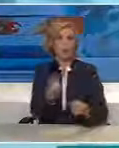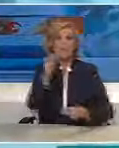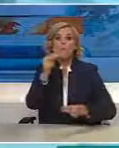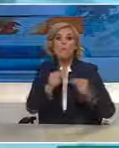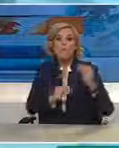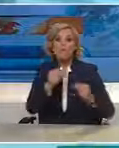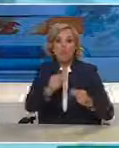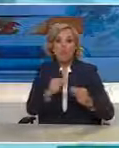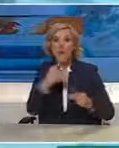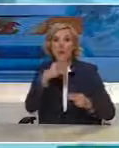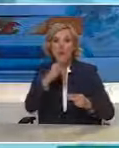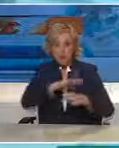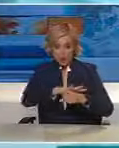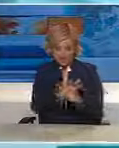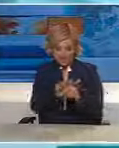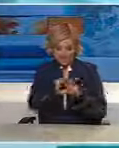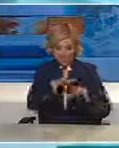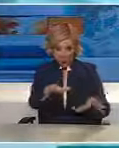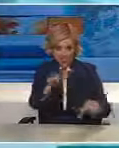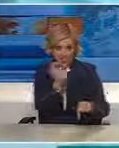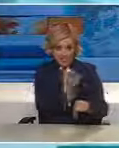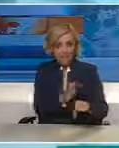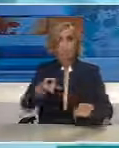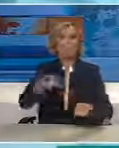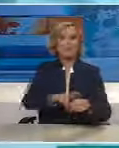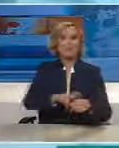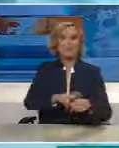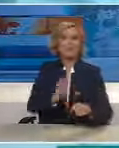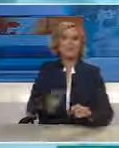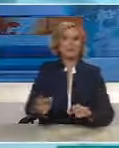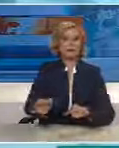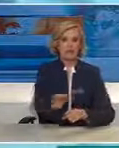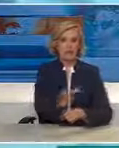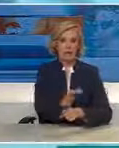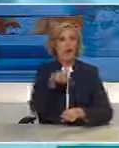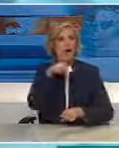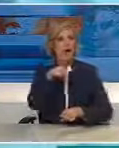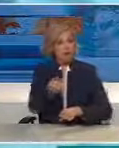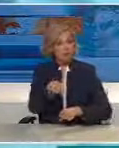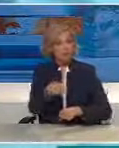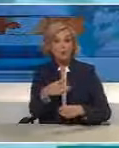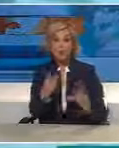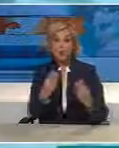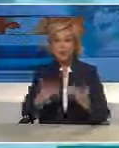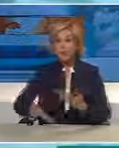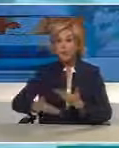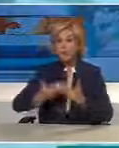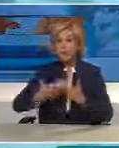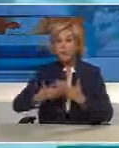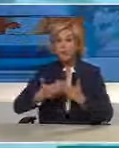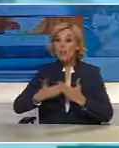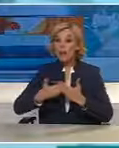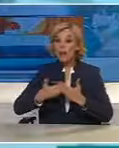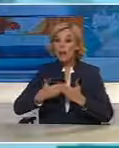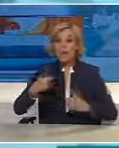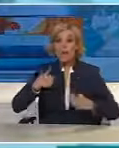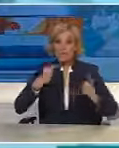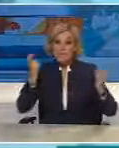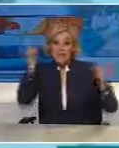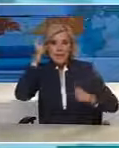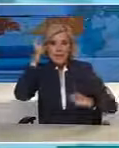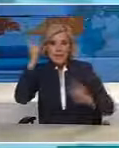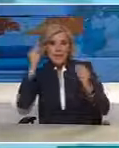του ιού. Το έβριμα αυτό αναμένεται να μας βοηθήσει πολύ στη διαλεύκανση των μηχανισμών της λίμωξης από τον ιό και στο γιατί